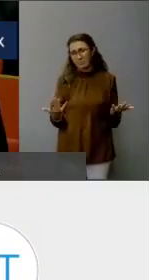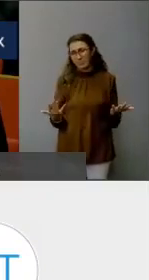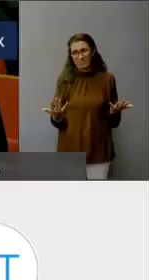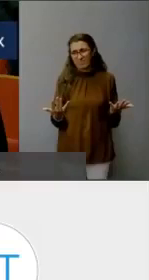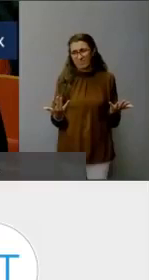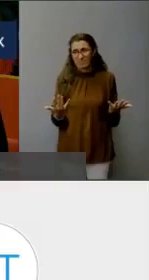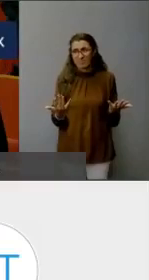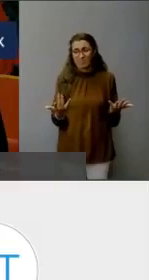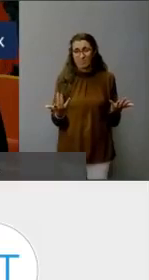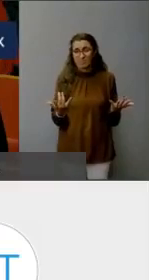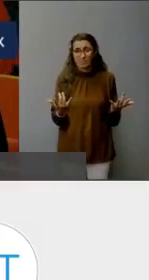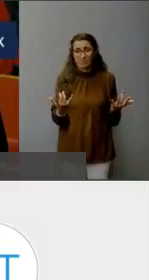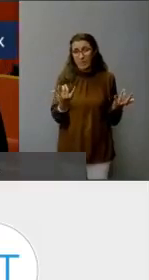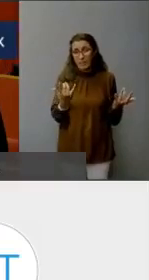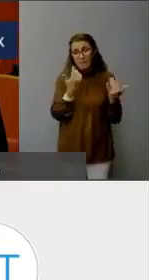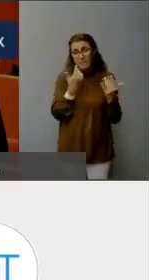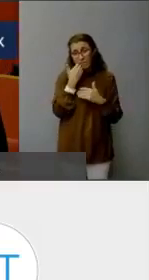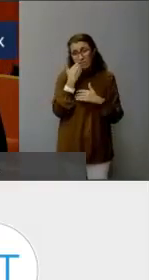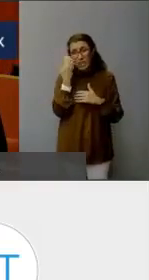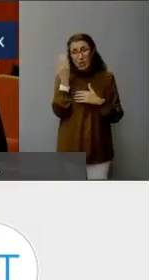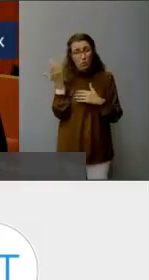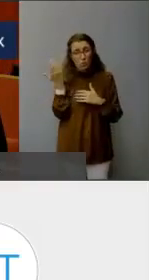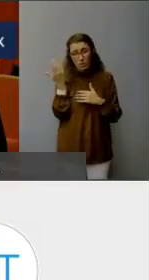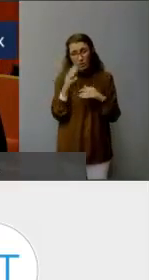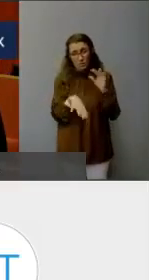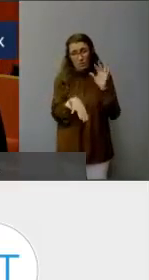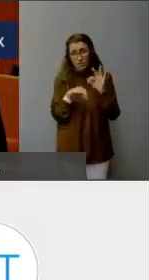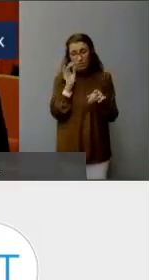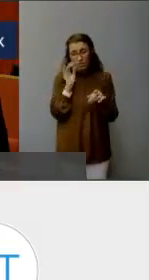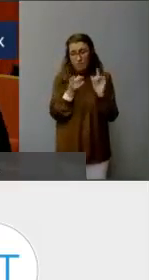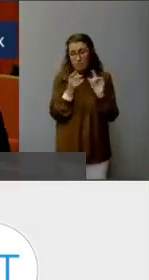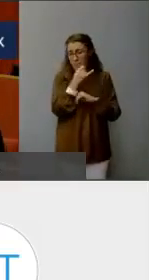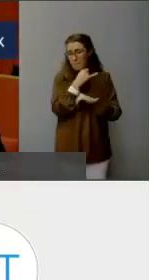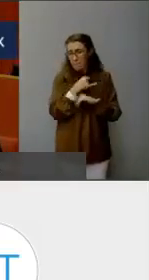sicuramente una pessima pessima scelta politica